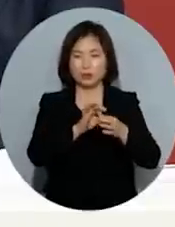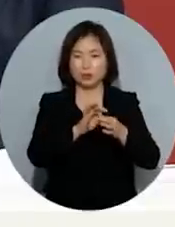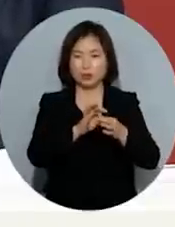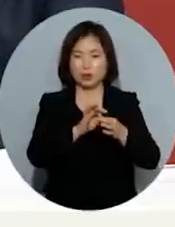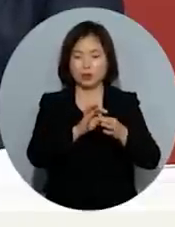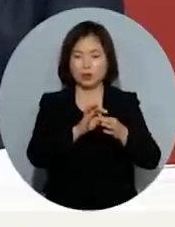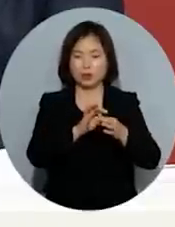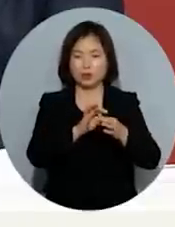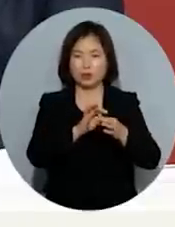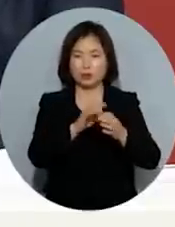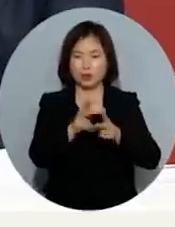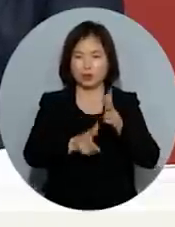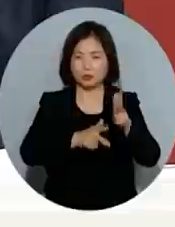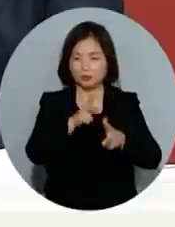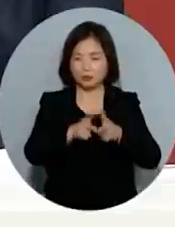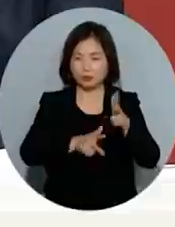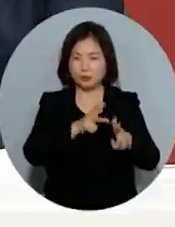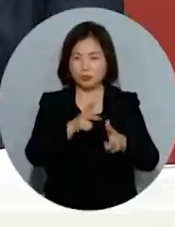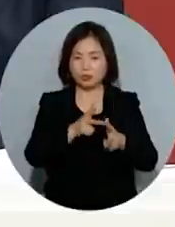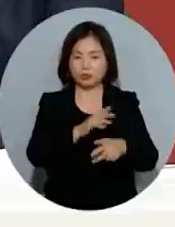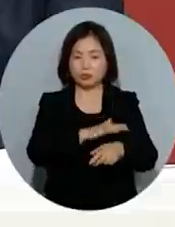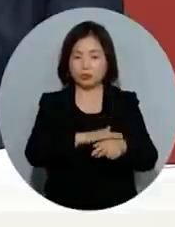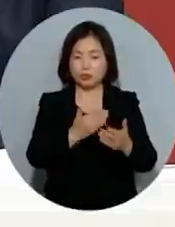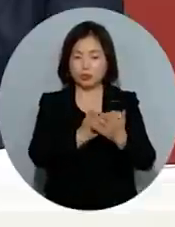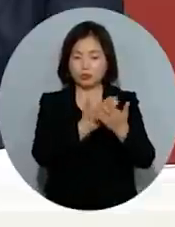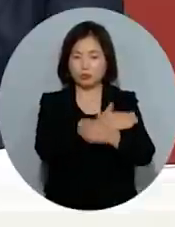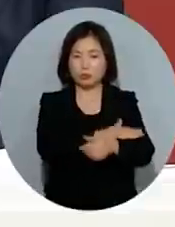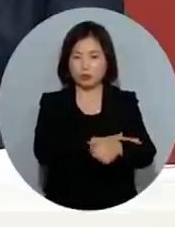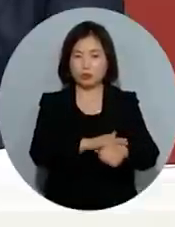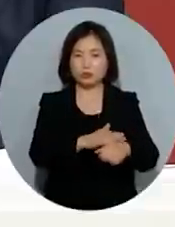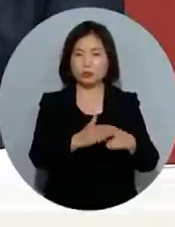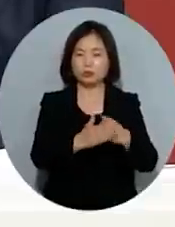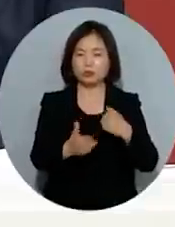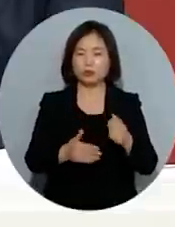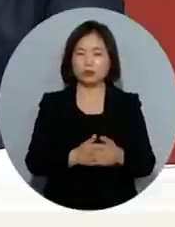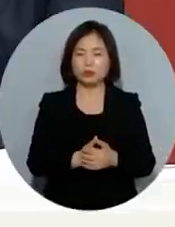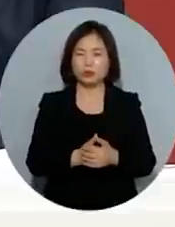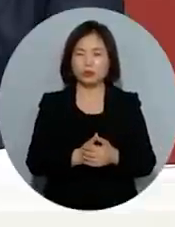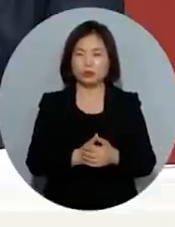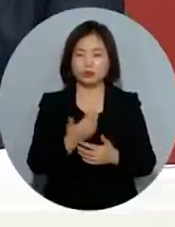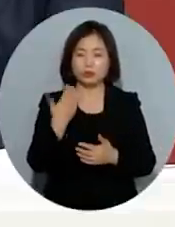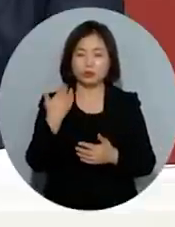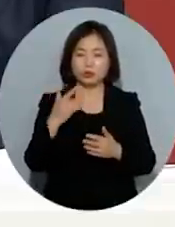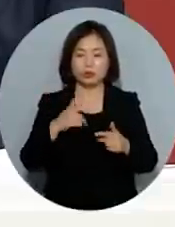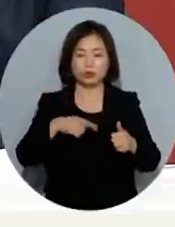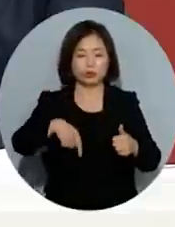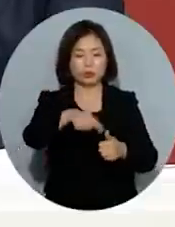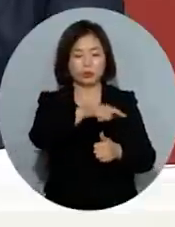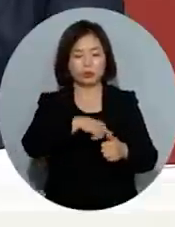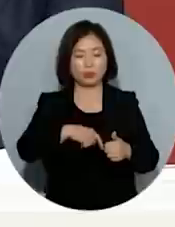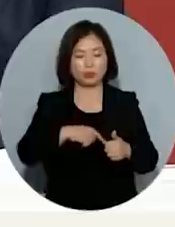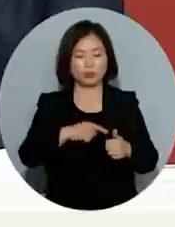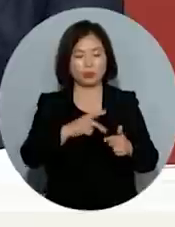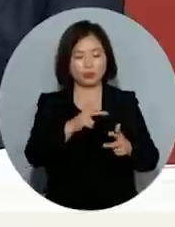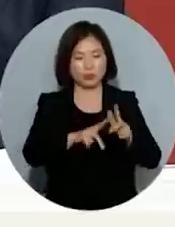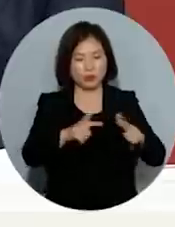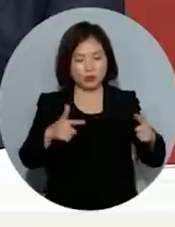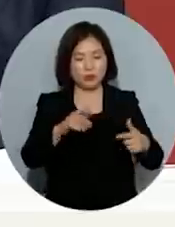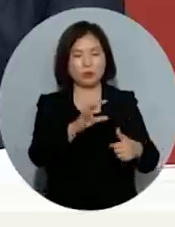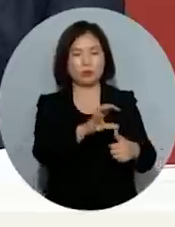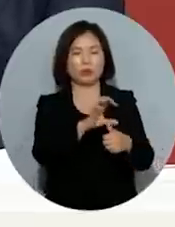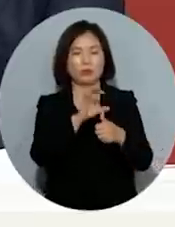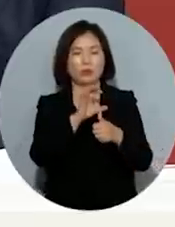소부장 산업들이 그래도 비교적 잘 발달돼 있기 때문에 기존에 있는 인프라를 활용해서